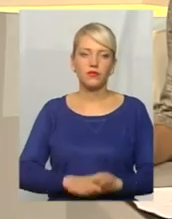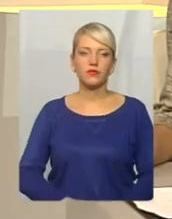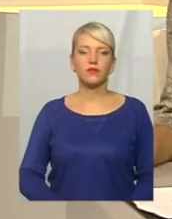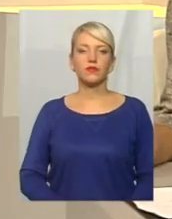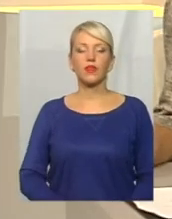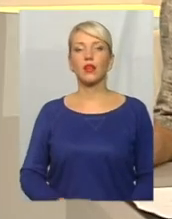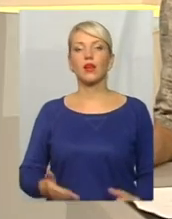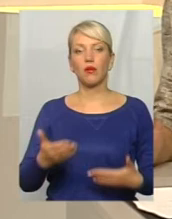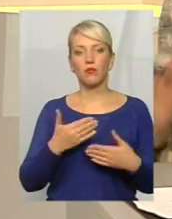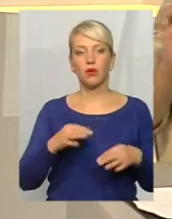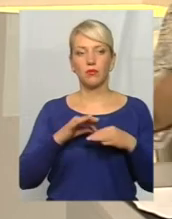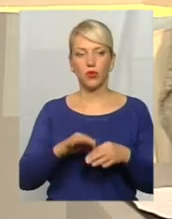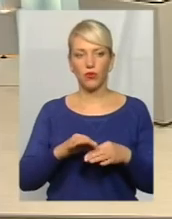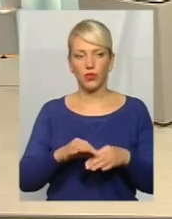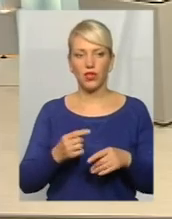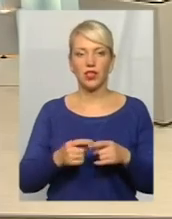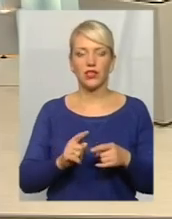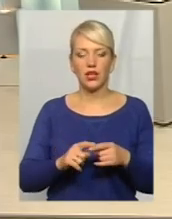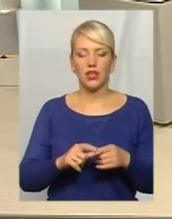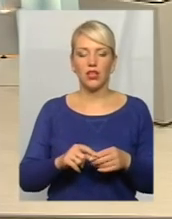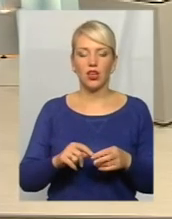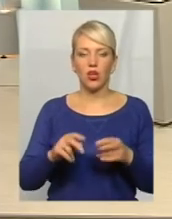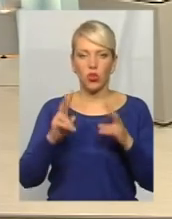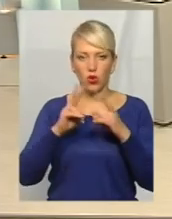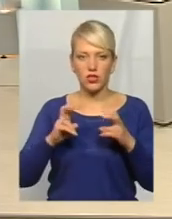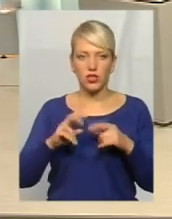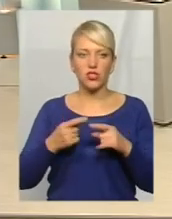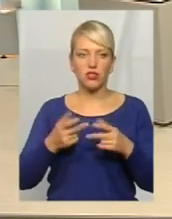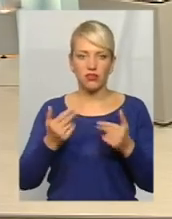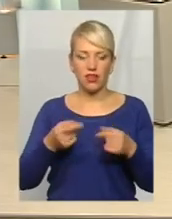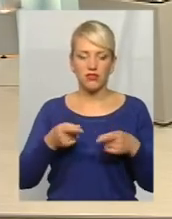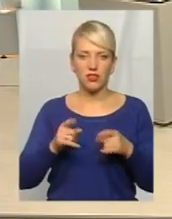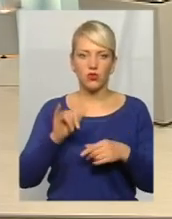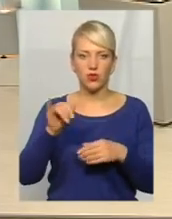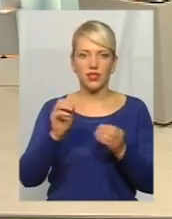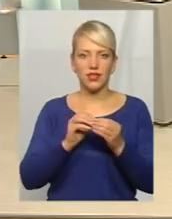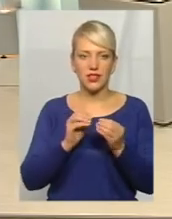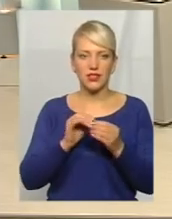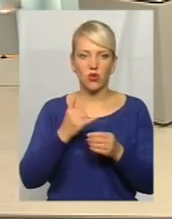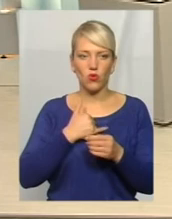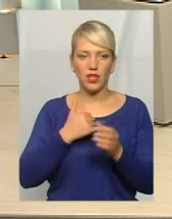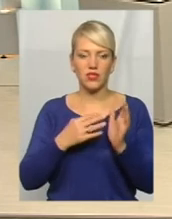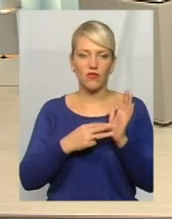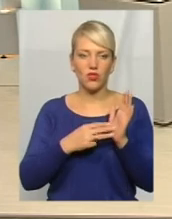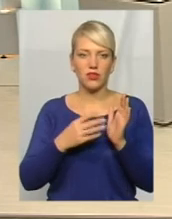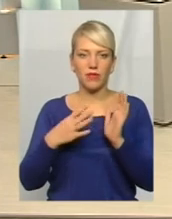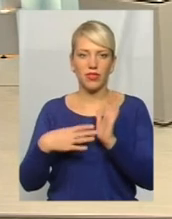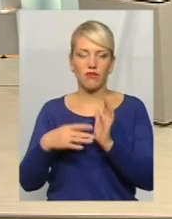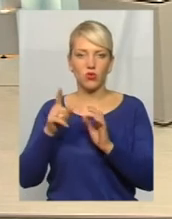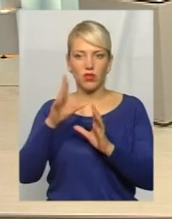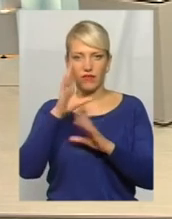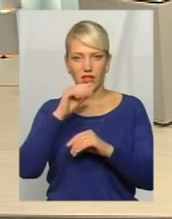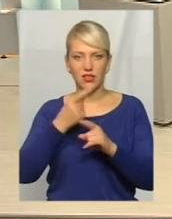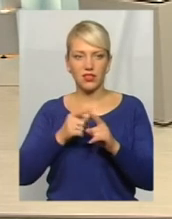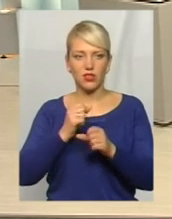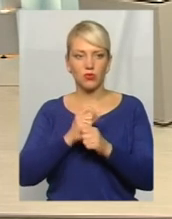Ми провели польові дослідження, справді слова підтвердилися керівника «Ековіну». В них 10 гривень, в нас на сьогодні 8-9. В них вдається це